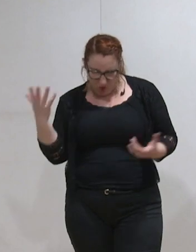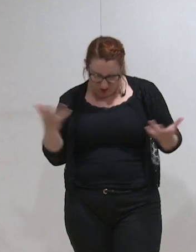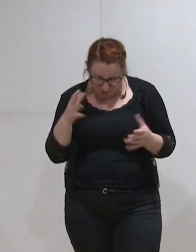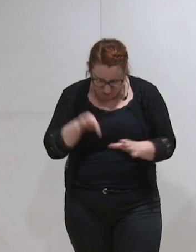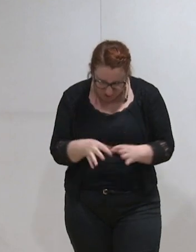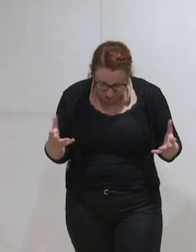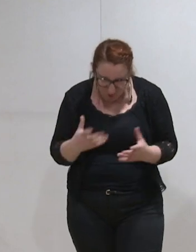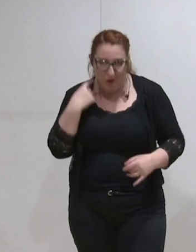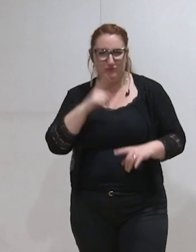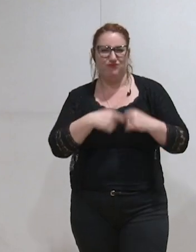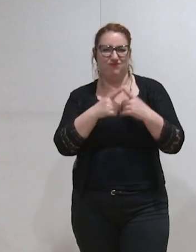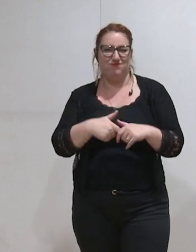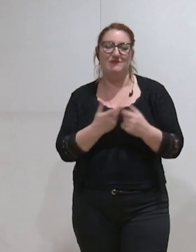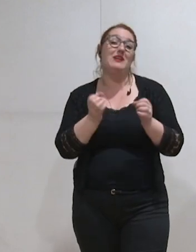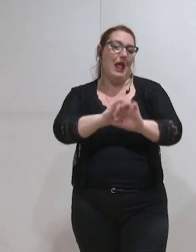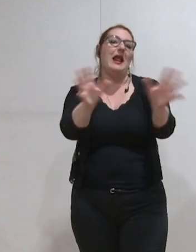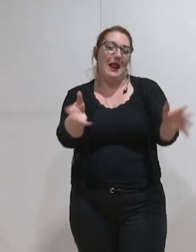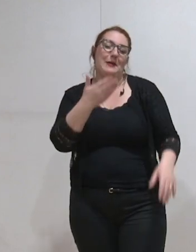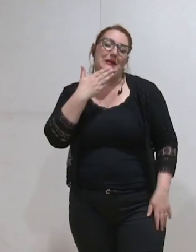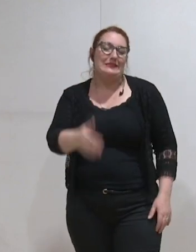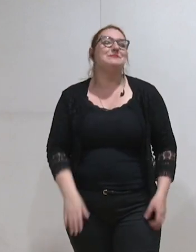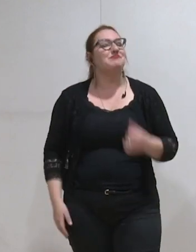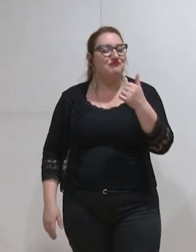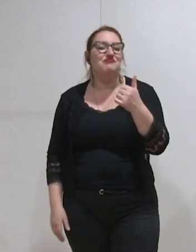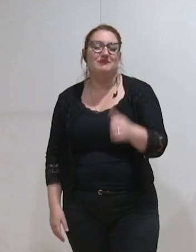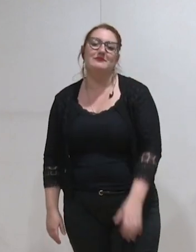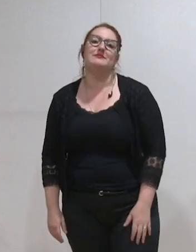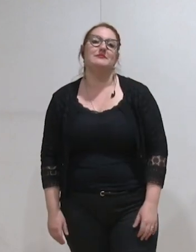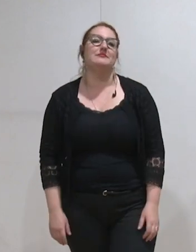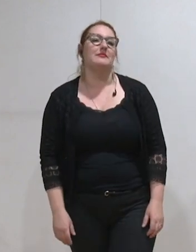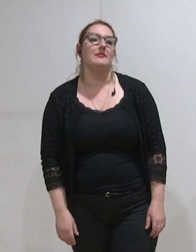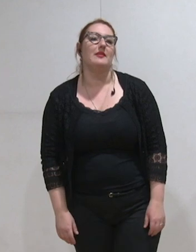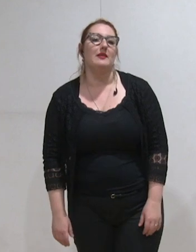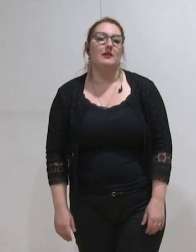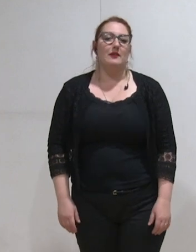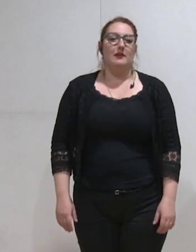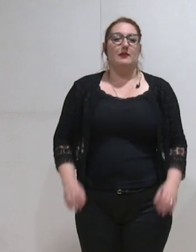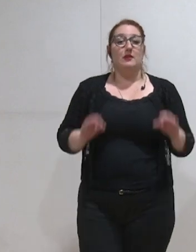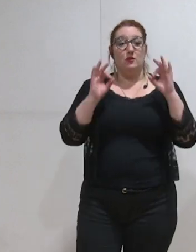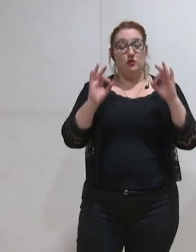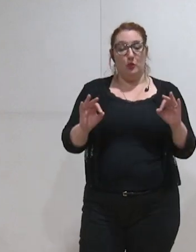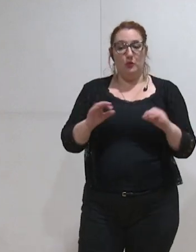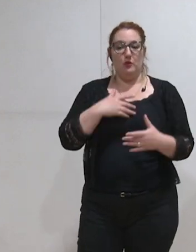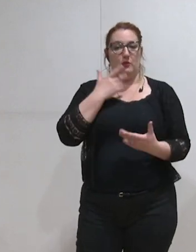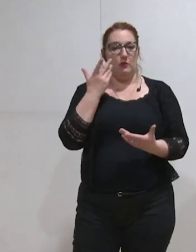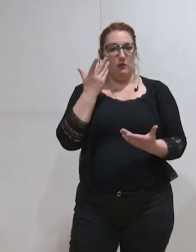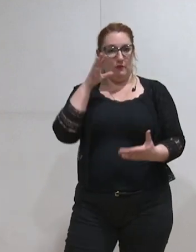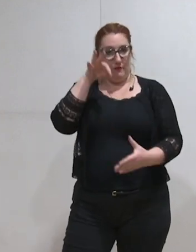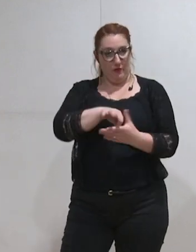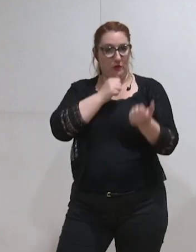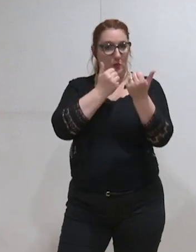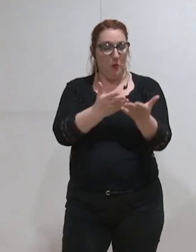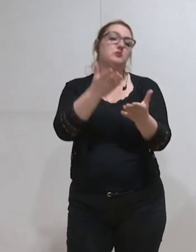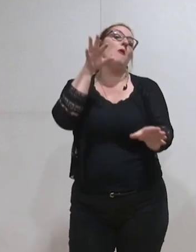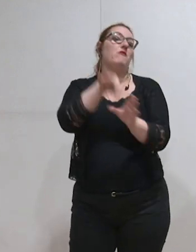cette délibération très bien euh donc je mets au voix en prenant note de ce vote